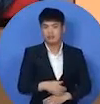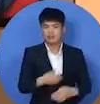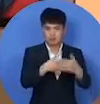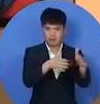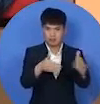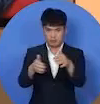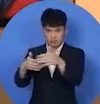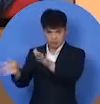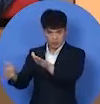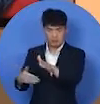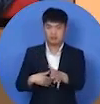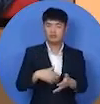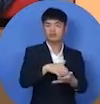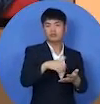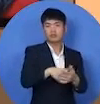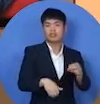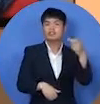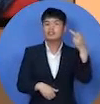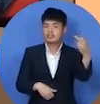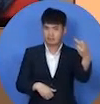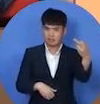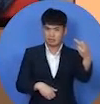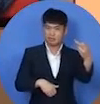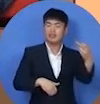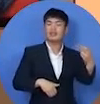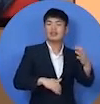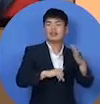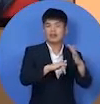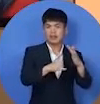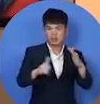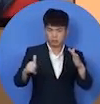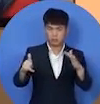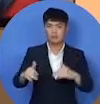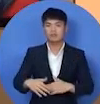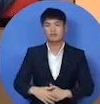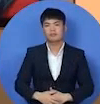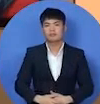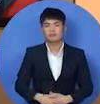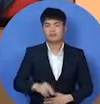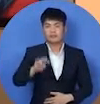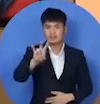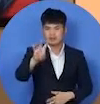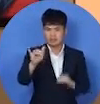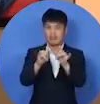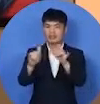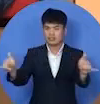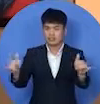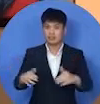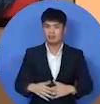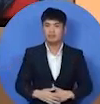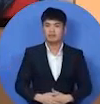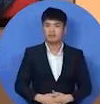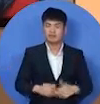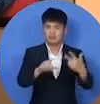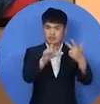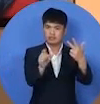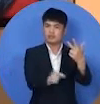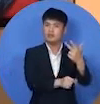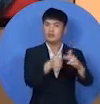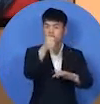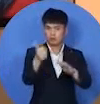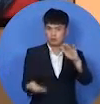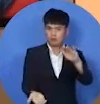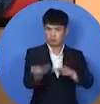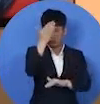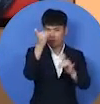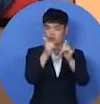단별로 12가족 24명을 모집합니다. 7월 10일까지 전화로 신청할 수 있으며 교육 신청 및 자세한 문의는